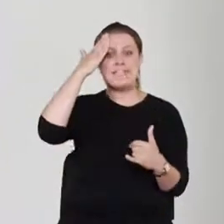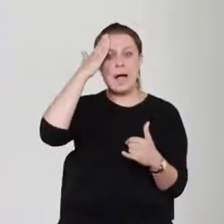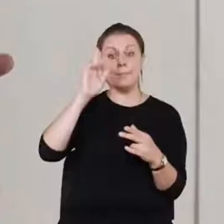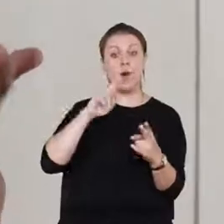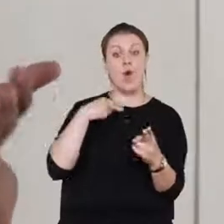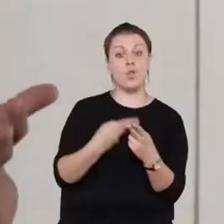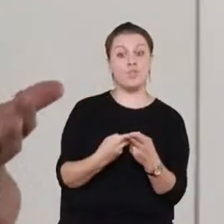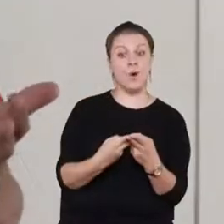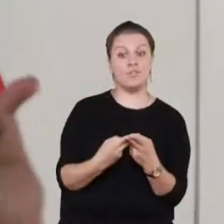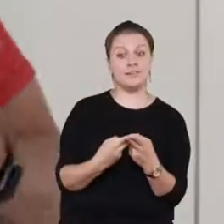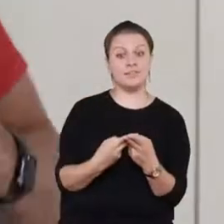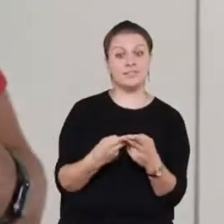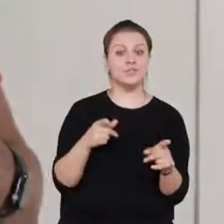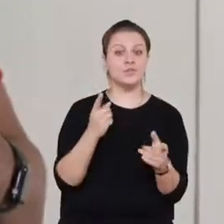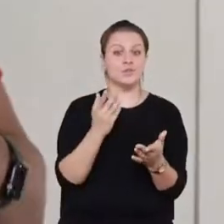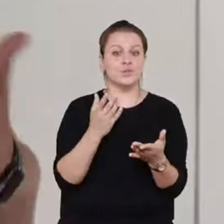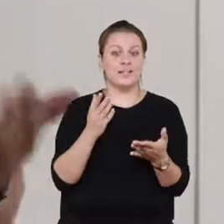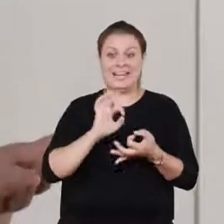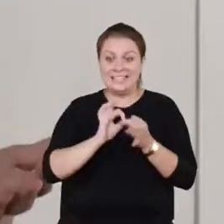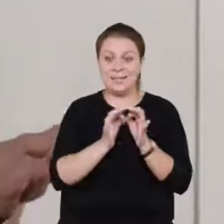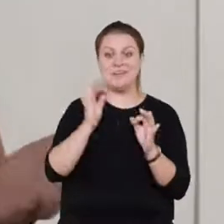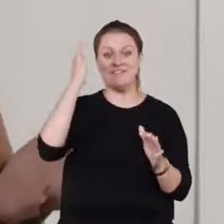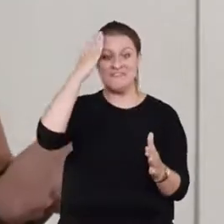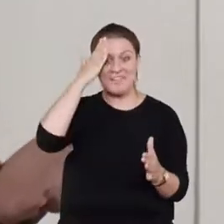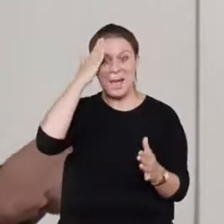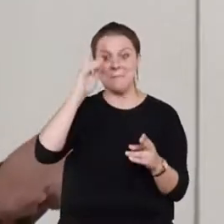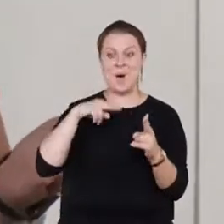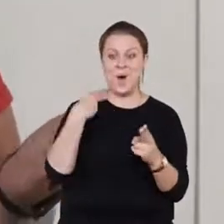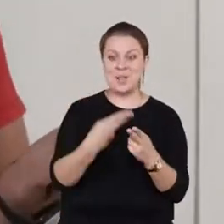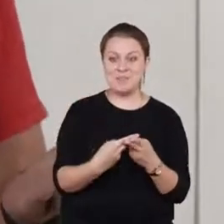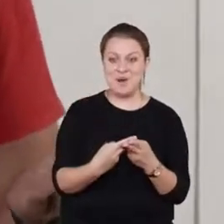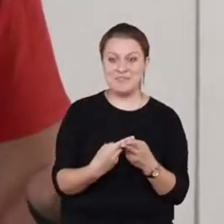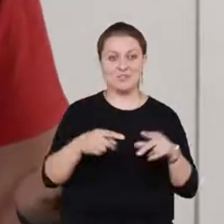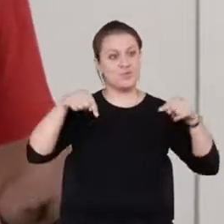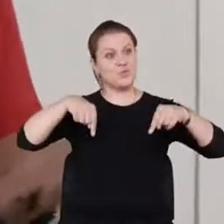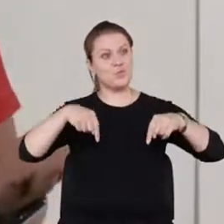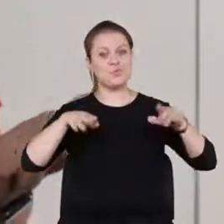powiedzieć, że gdybym znał odpowiedź na to pytanie, to nie siedziałbym tutaj, tylko zajmował się polityką w Polsce.